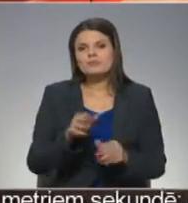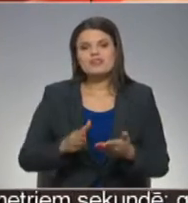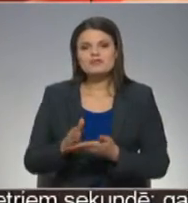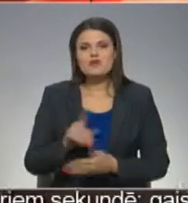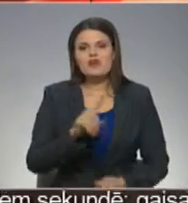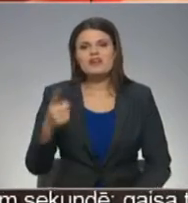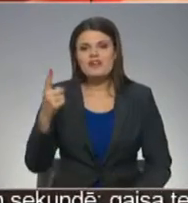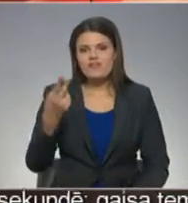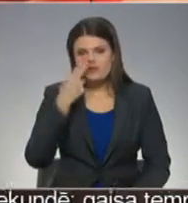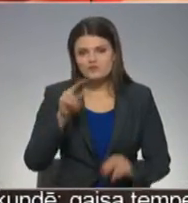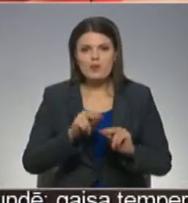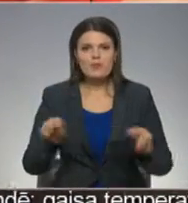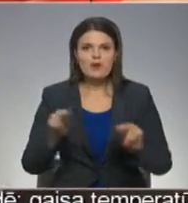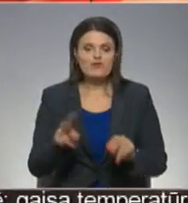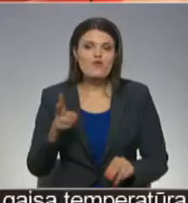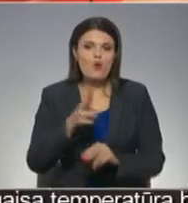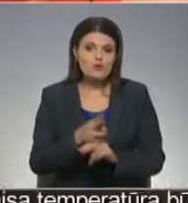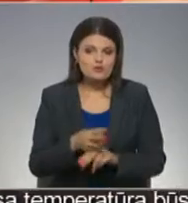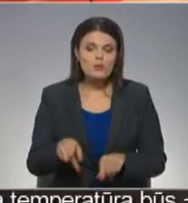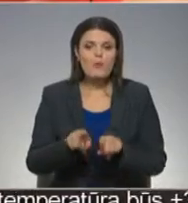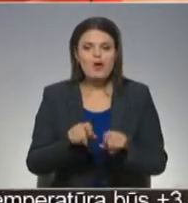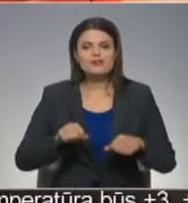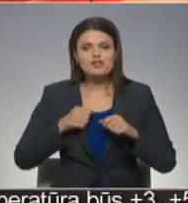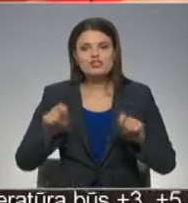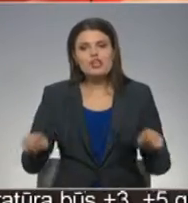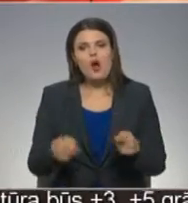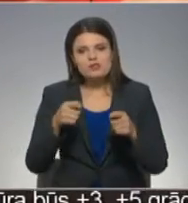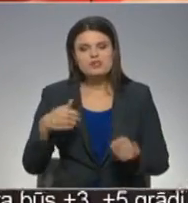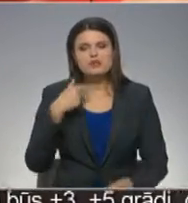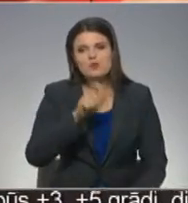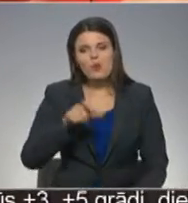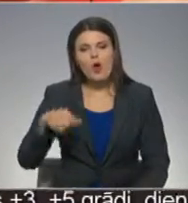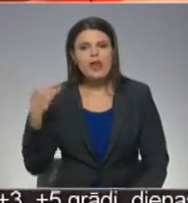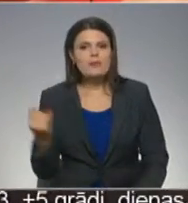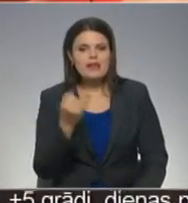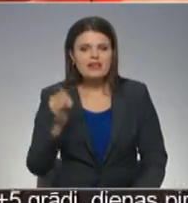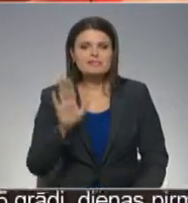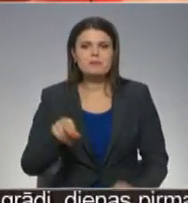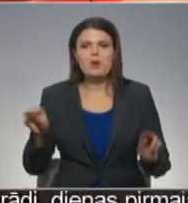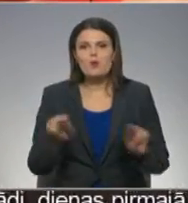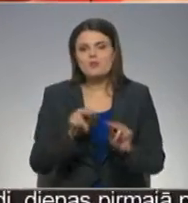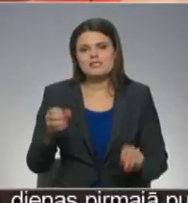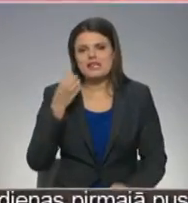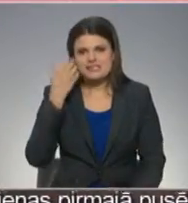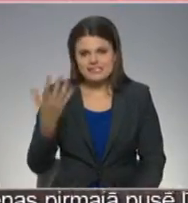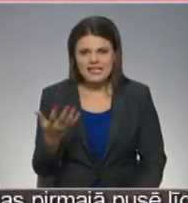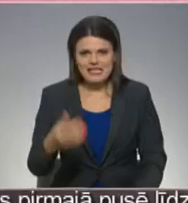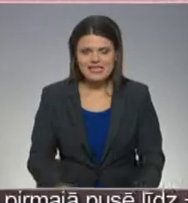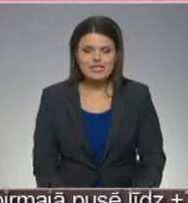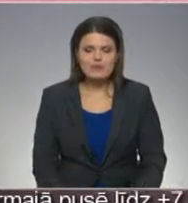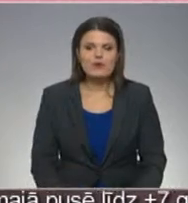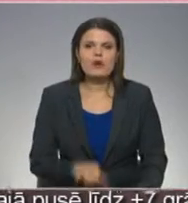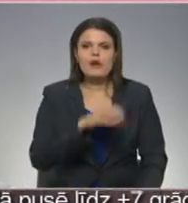konkursiem mūzikas skolas cenšas daudzināt mūzikas izglītību un rosināt skolēnu interesi, stāst Latgales kolēģi.